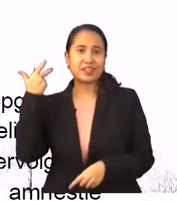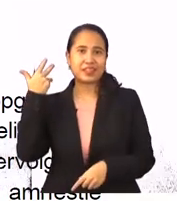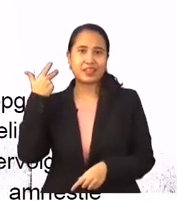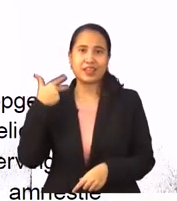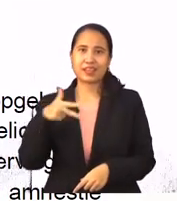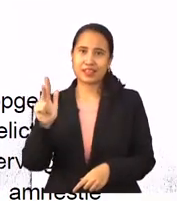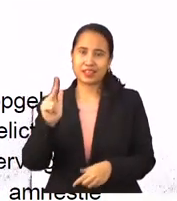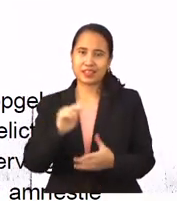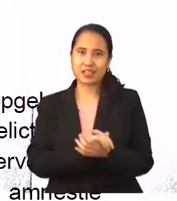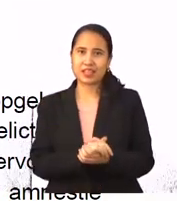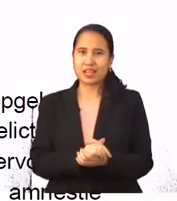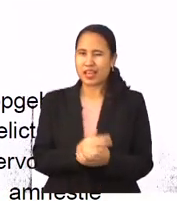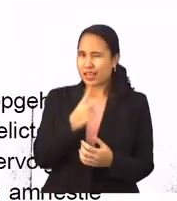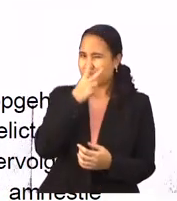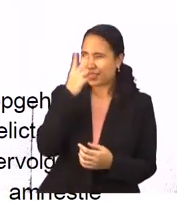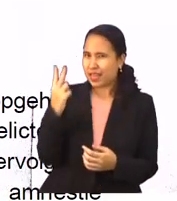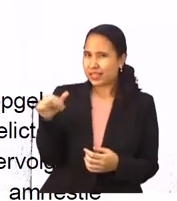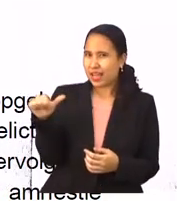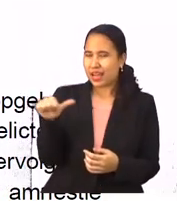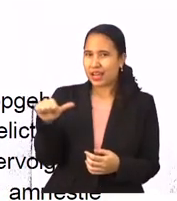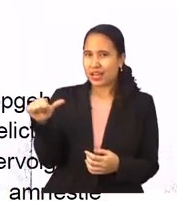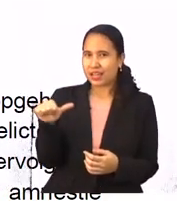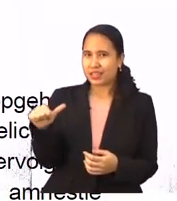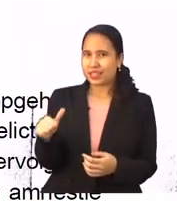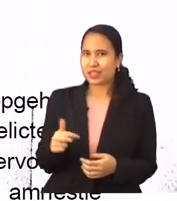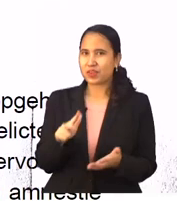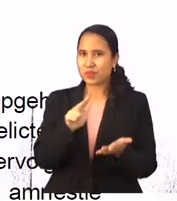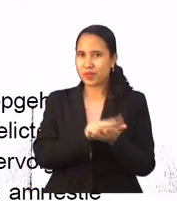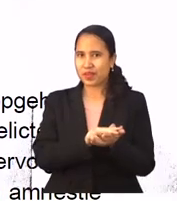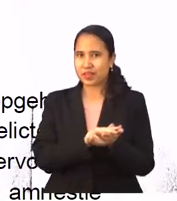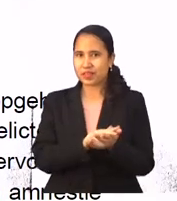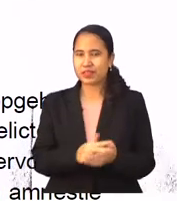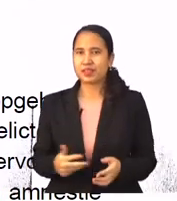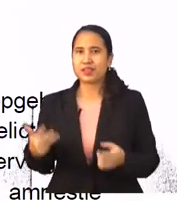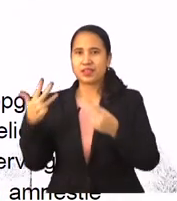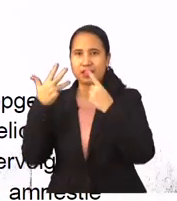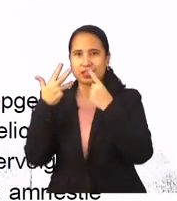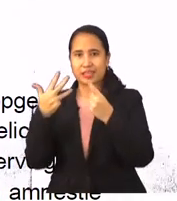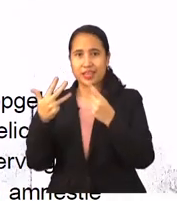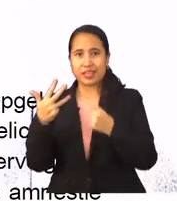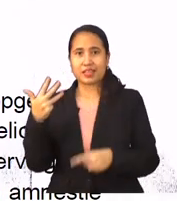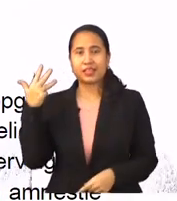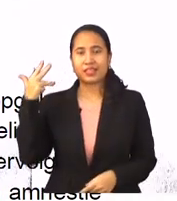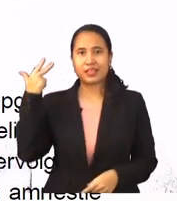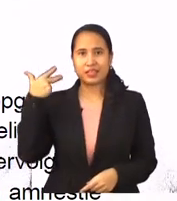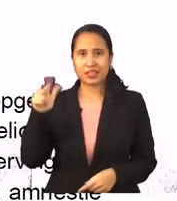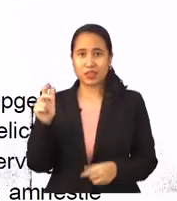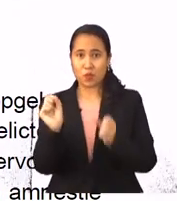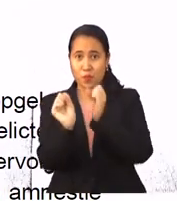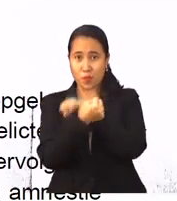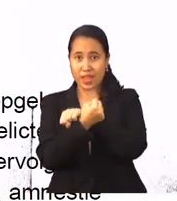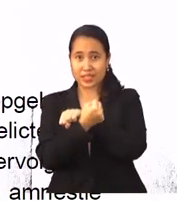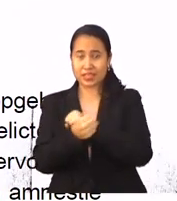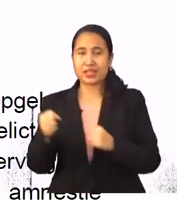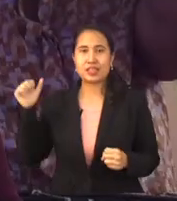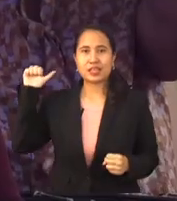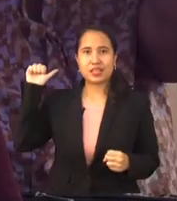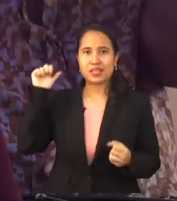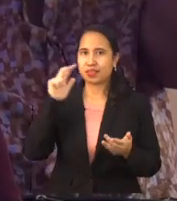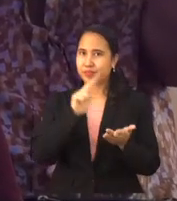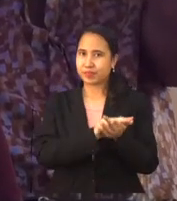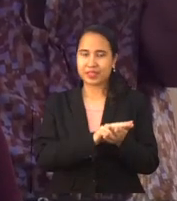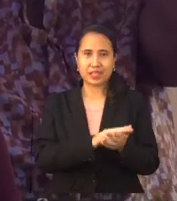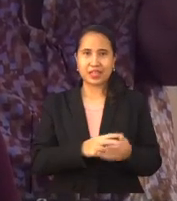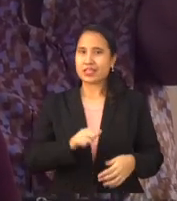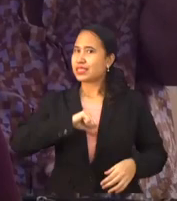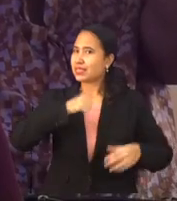overige niet gewijzigde bepalingen van de Amnestiewet van 1989 kan vernoemde wijziging van de Amnestiewet niet